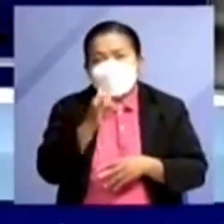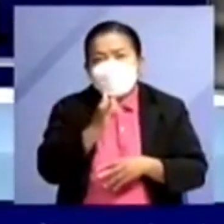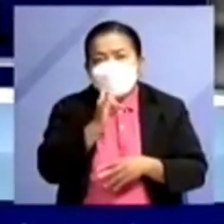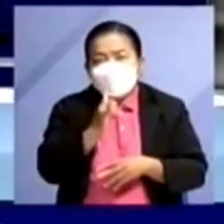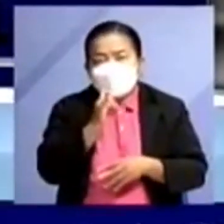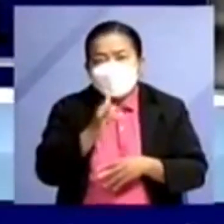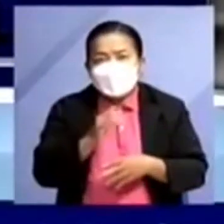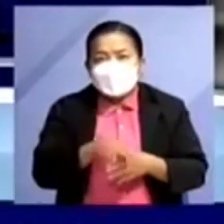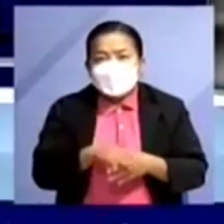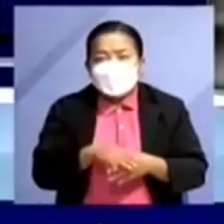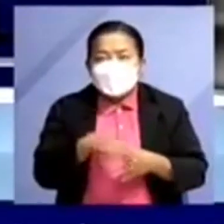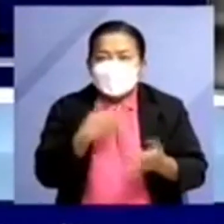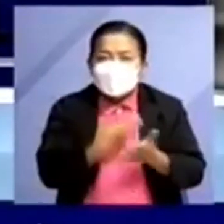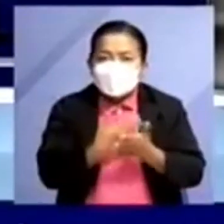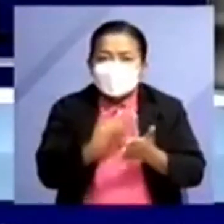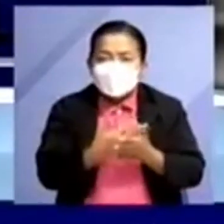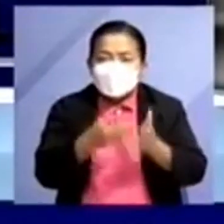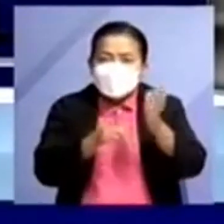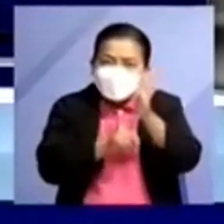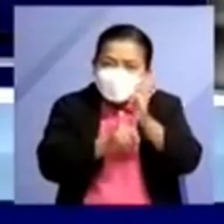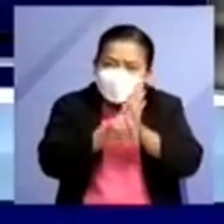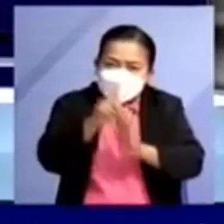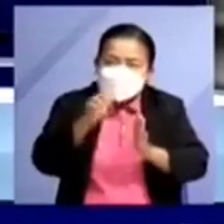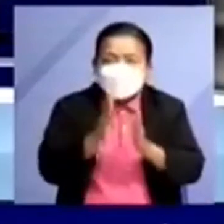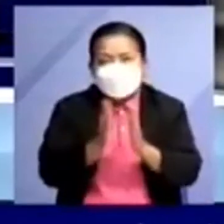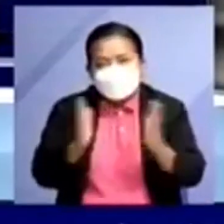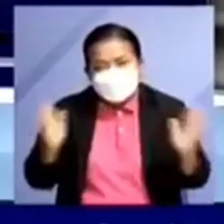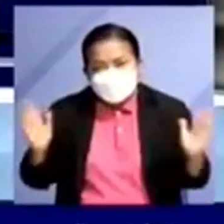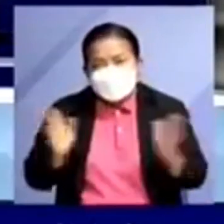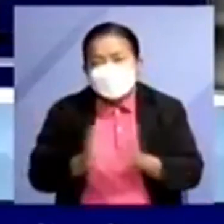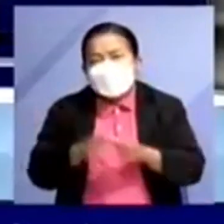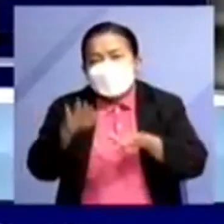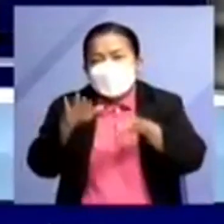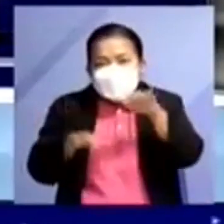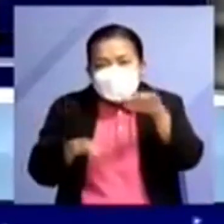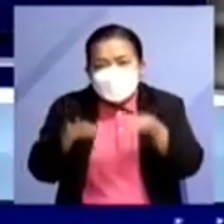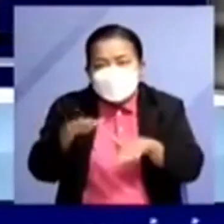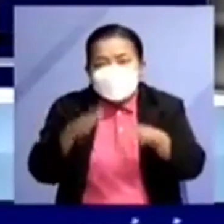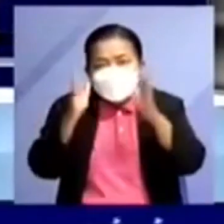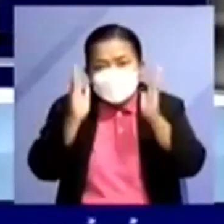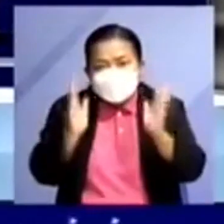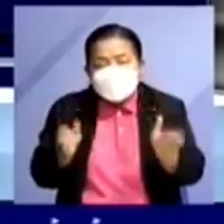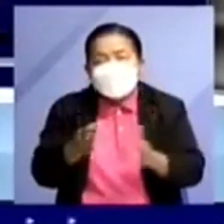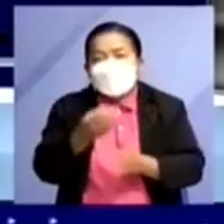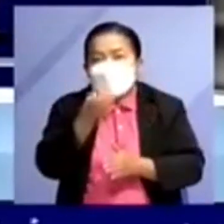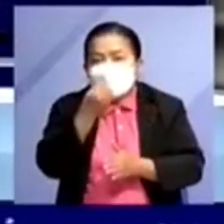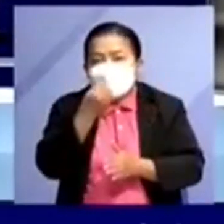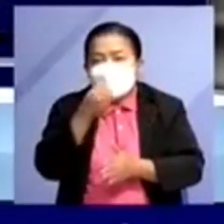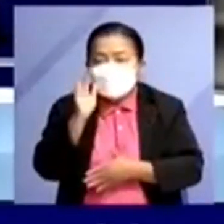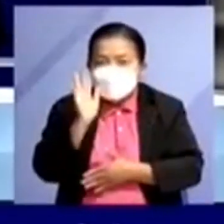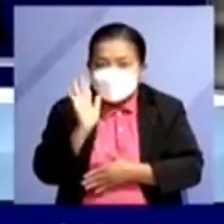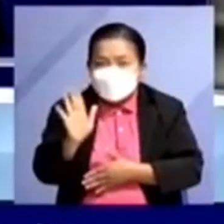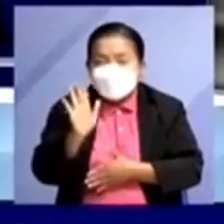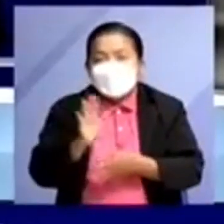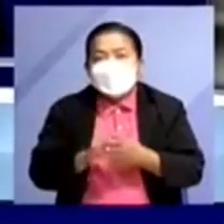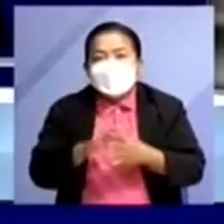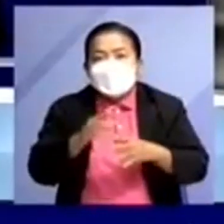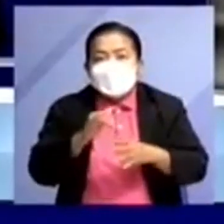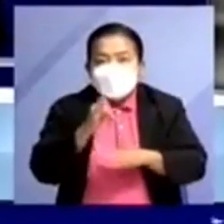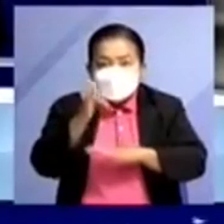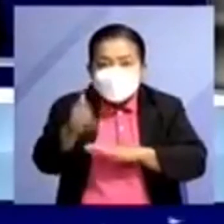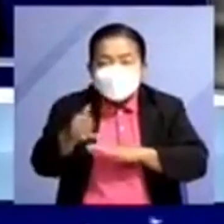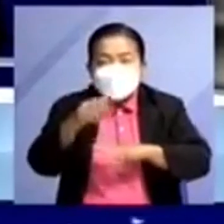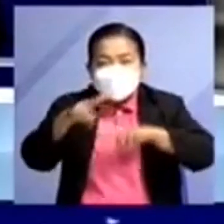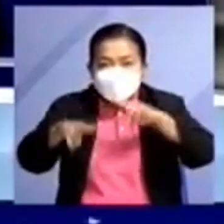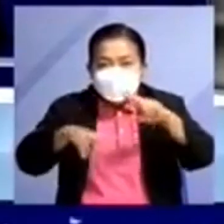คือราคาเนี่ยถ้าสูงจนเกินไปนะคะก็ถือว่าเป็นการเอาเปรียบผู้บริโภคด้วย ใช่ครับอันนี้เขาก็ลงพื้นที่นะครับเพื่อให้ผู้บริโภ